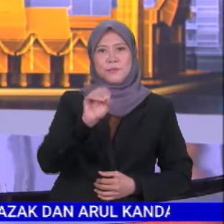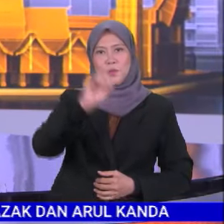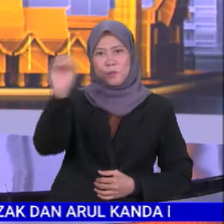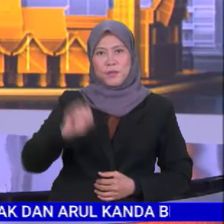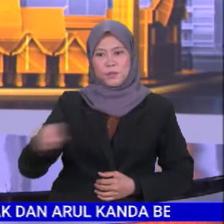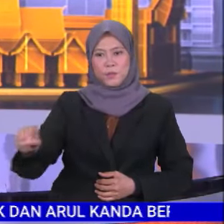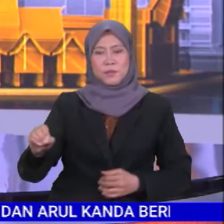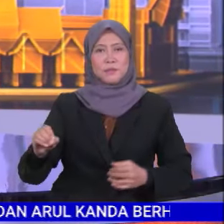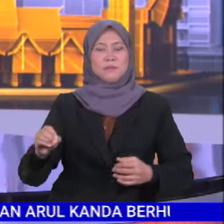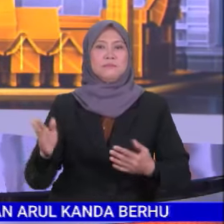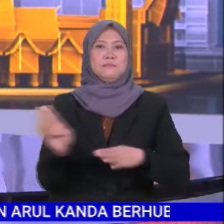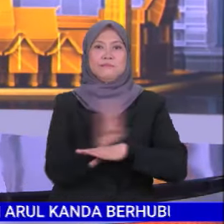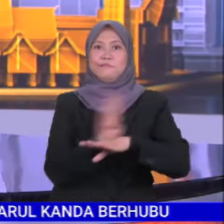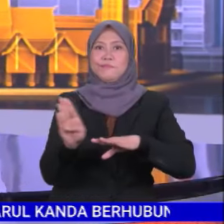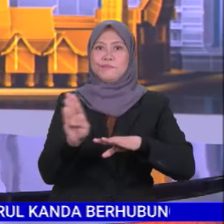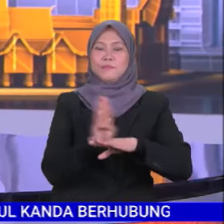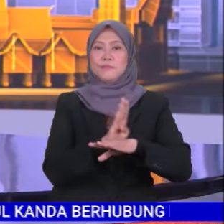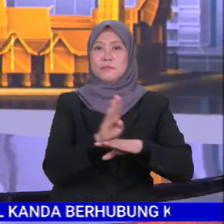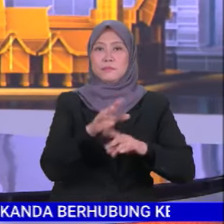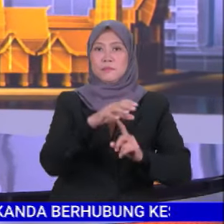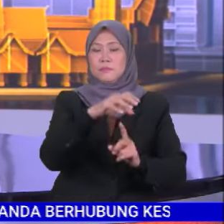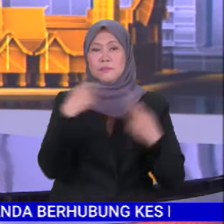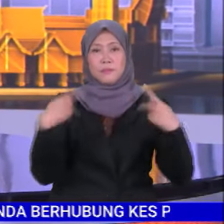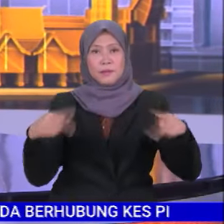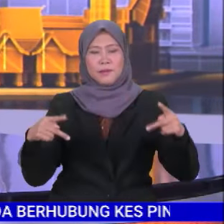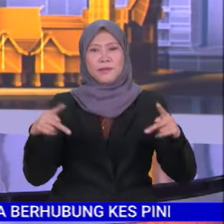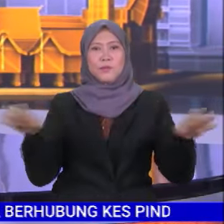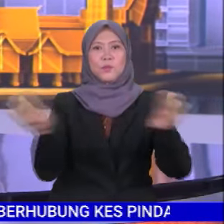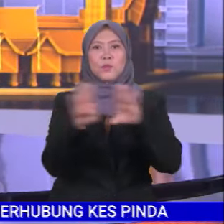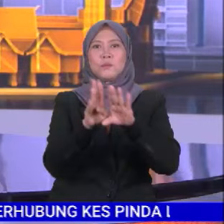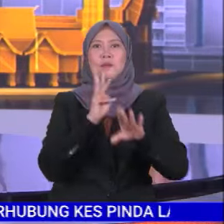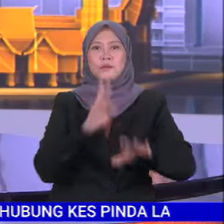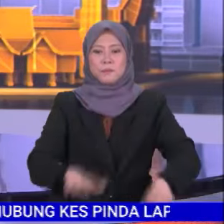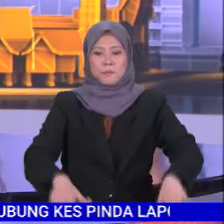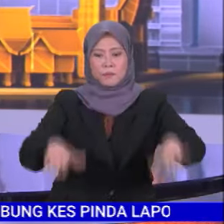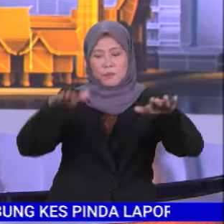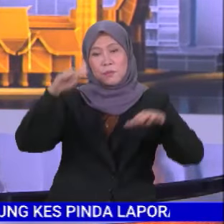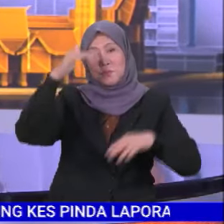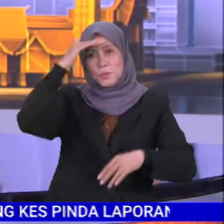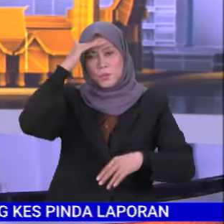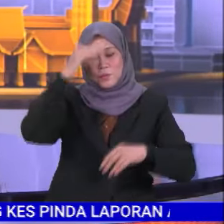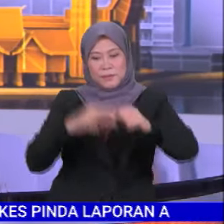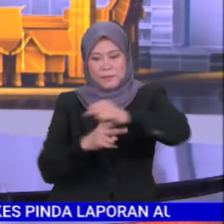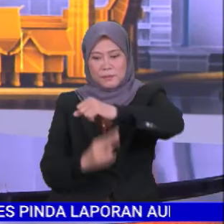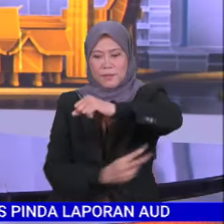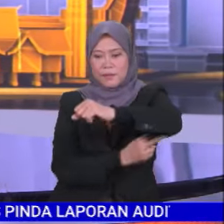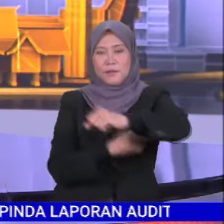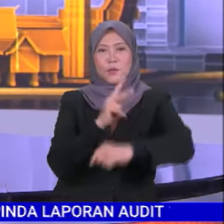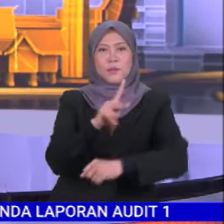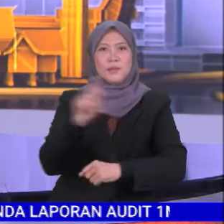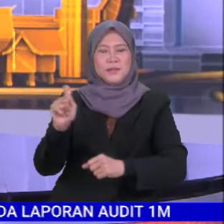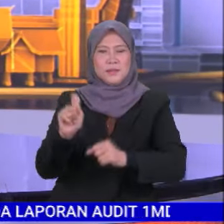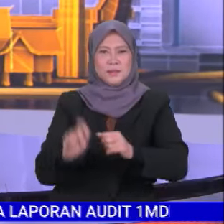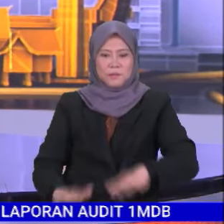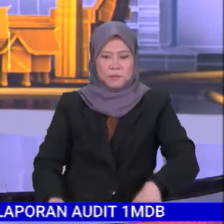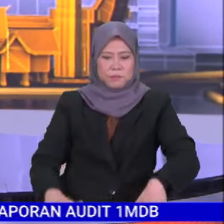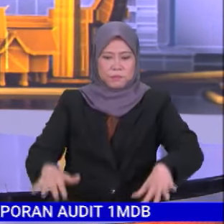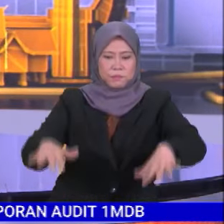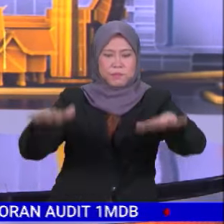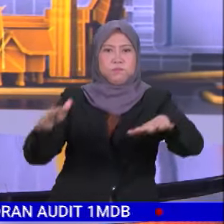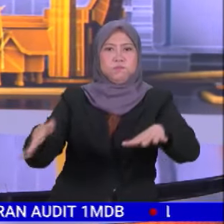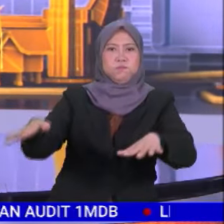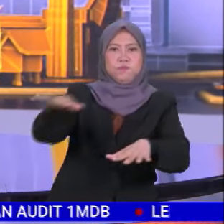90% premis perniagaan di Kota Tinggi Johor ditutup susulan paras air Sungai Johor di Jambatan Kota Tinggi semakin meningkat dan